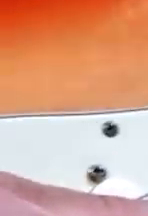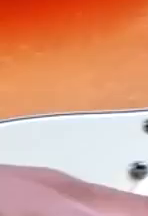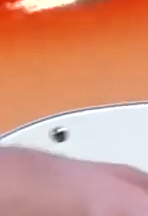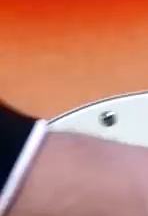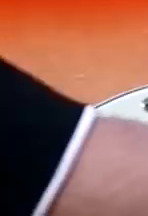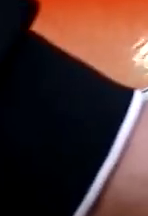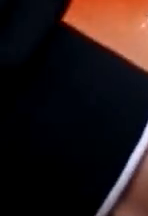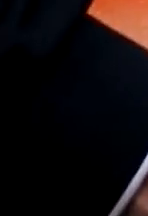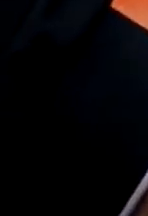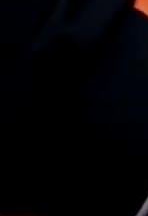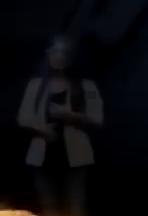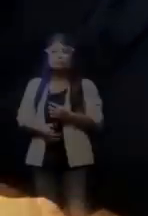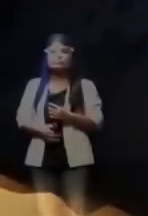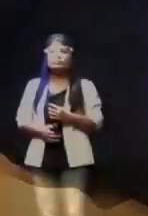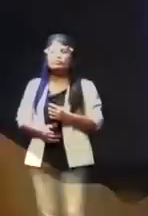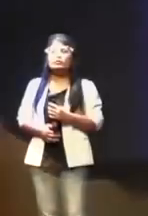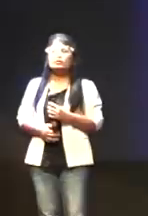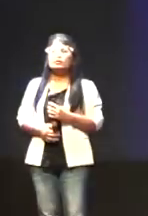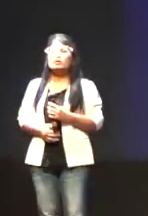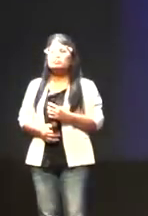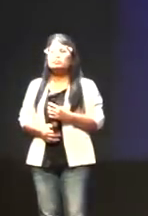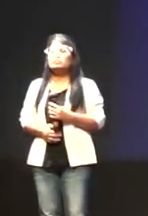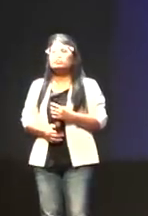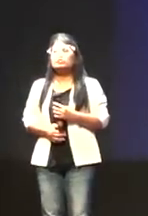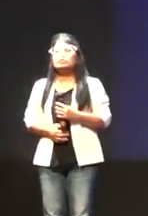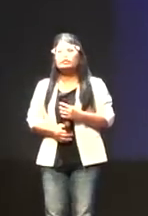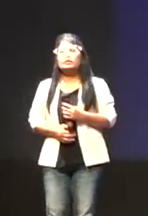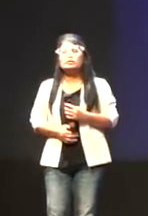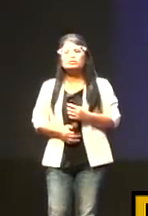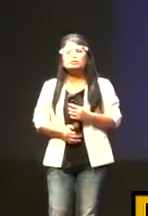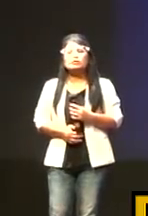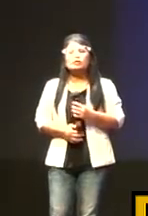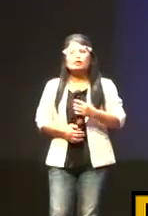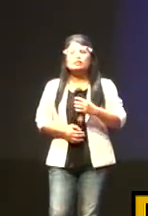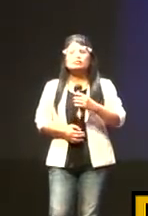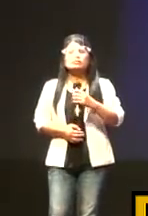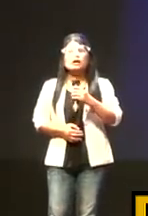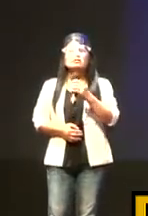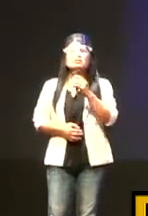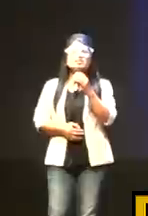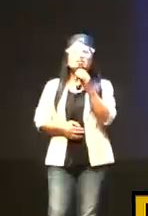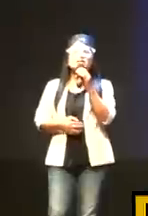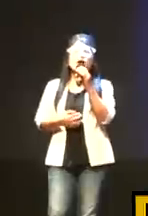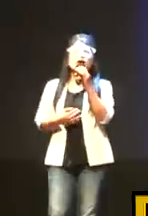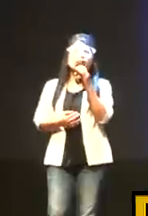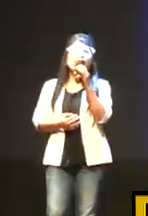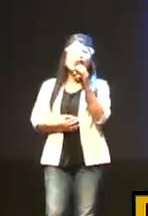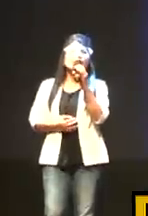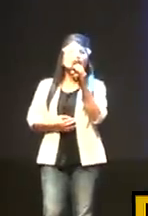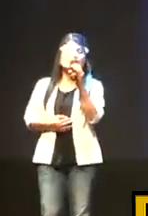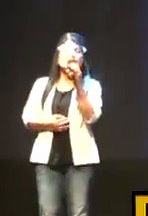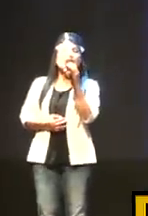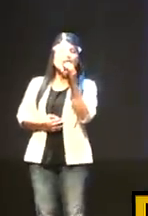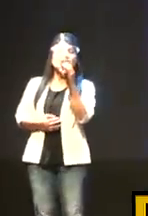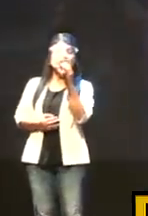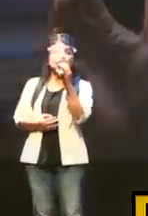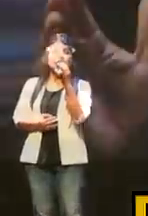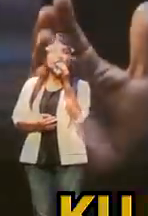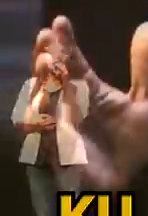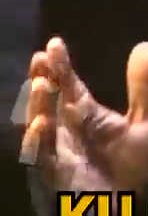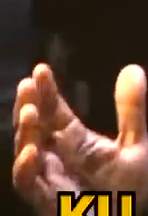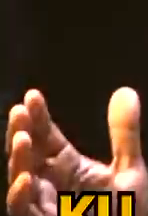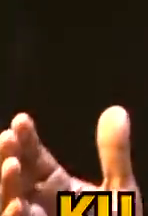Mari angkat hati Bapak Ibu Saudara, angkat pujian-Mu. Dengan segenap hati